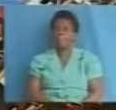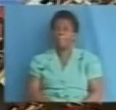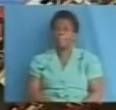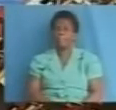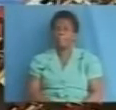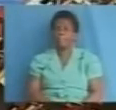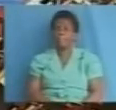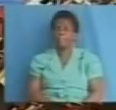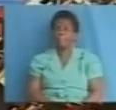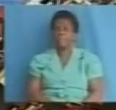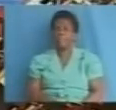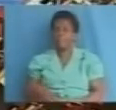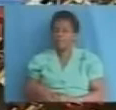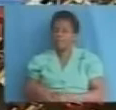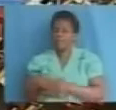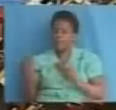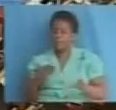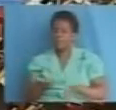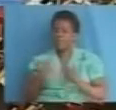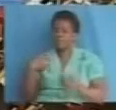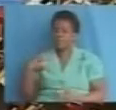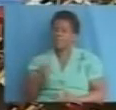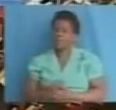MH eshima spik kwa